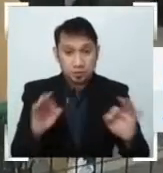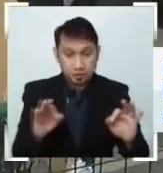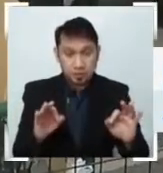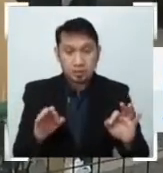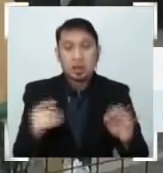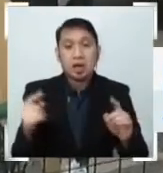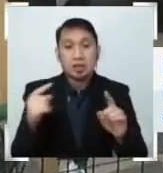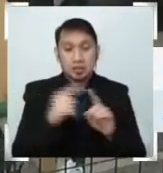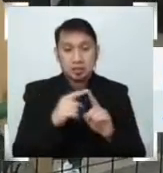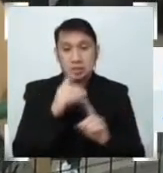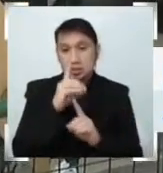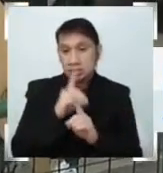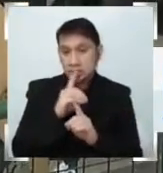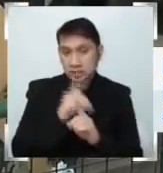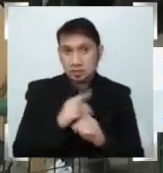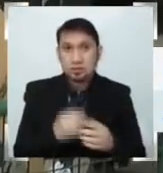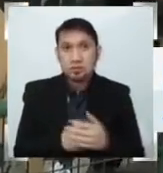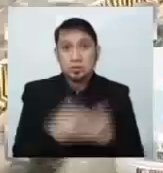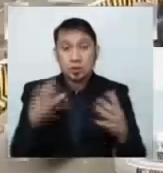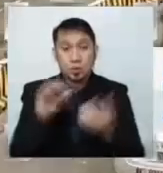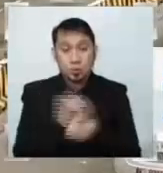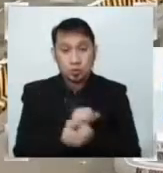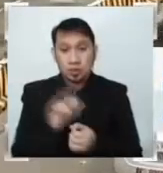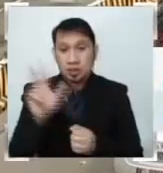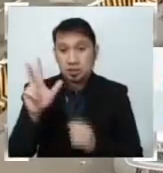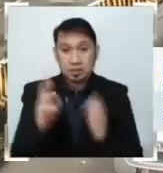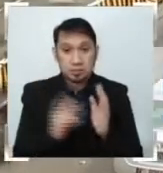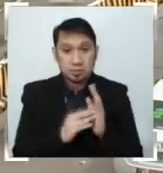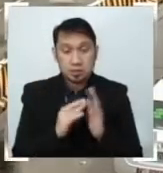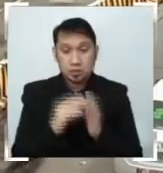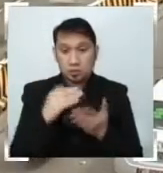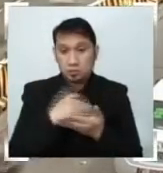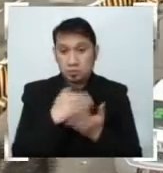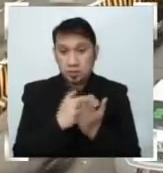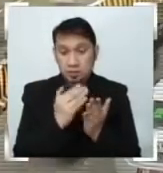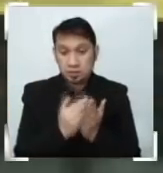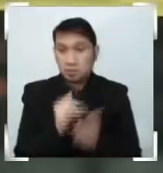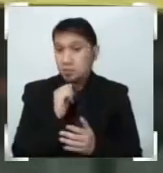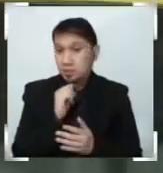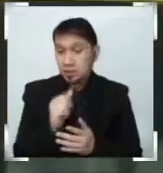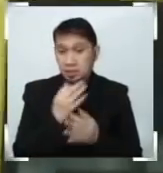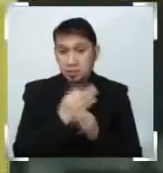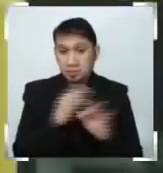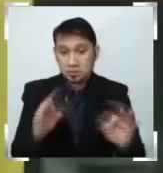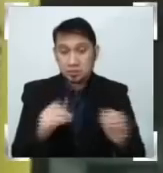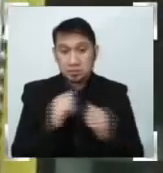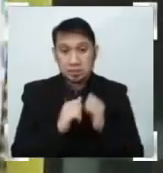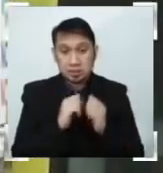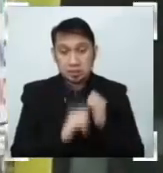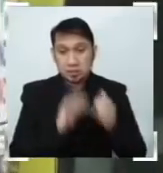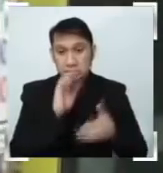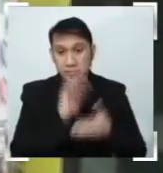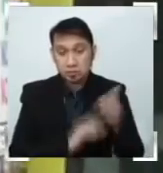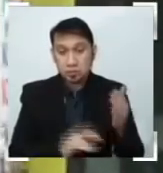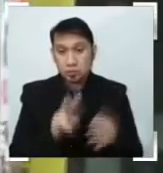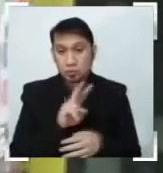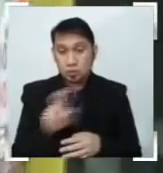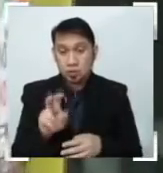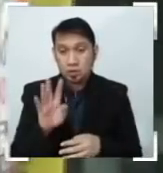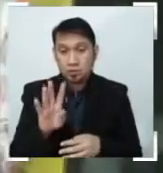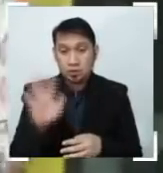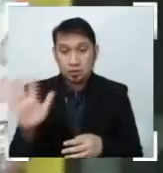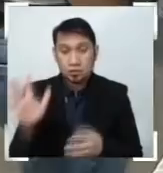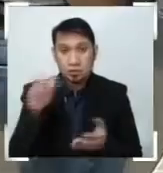kapag ubus na ang 3 billion pesos na budget para rito. Kung hindi na libre, inaasahang mababawasan na ang nasa 245,000 passengers sa